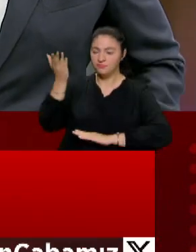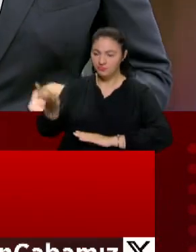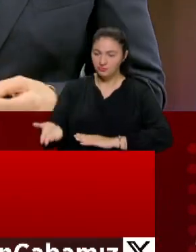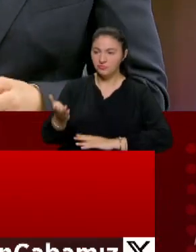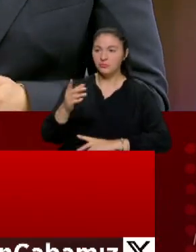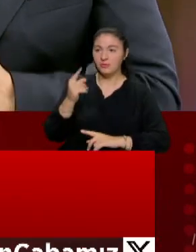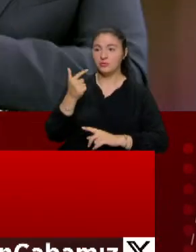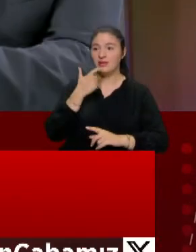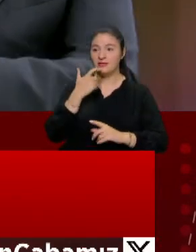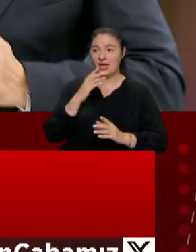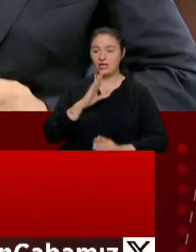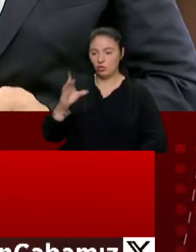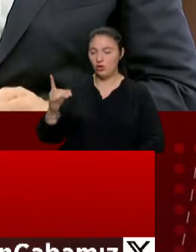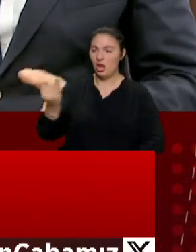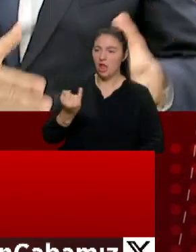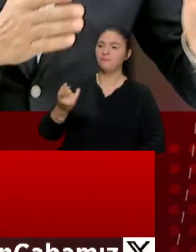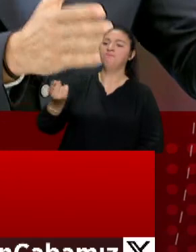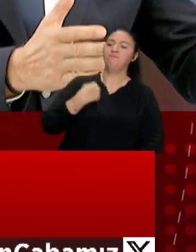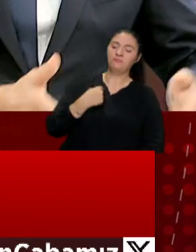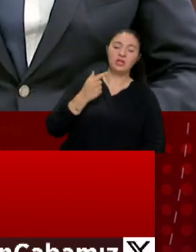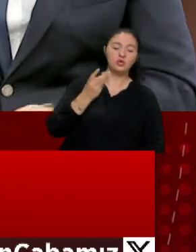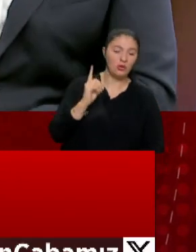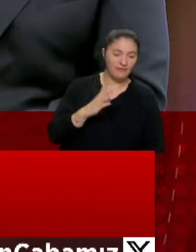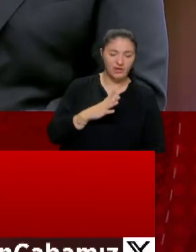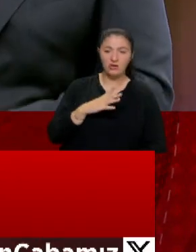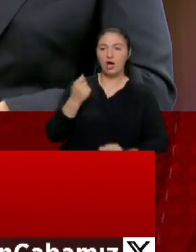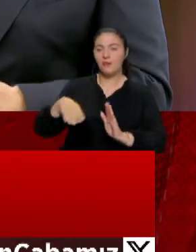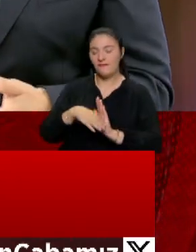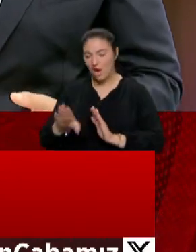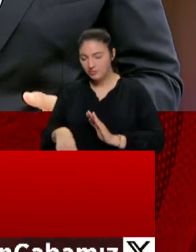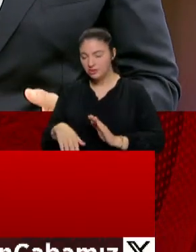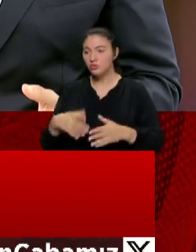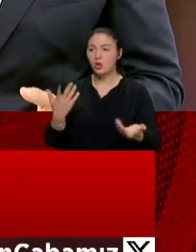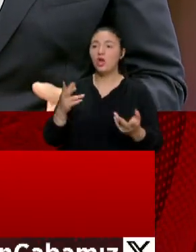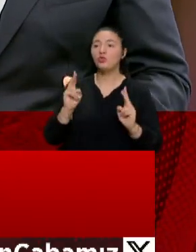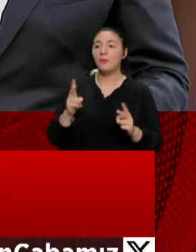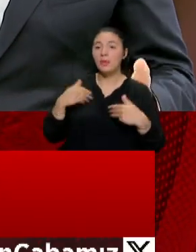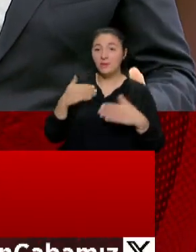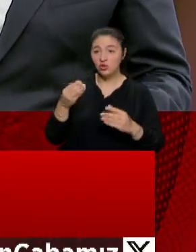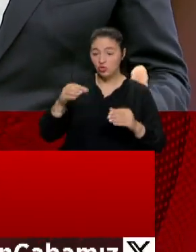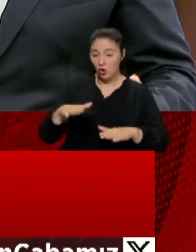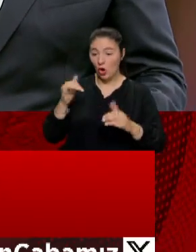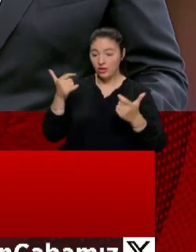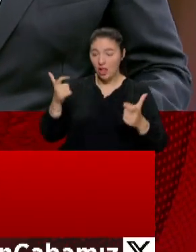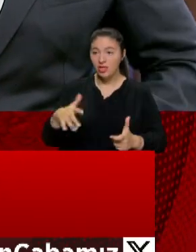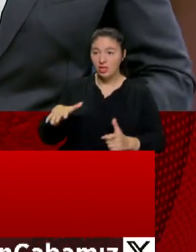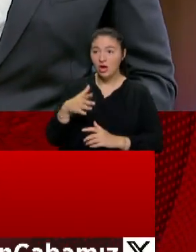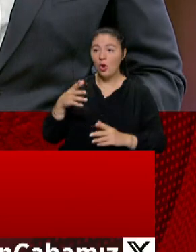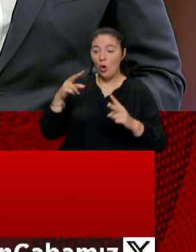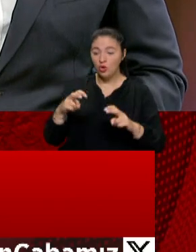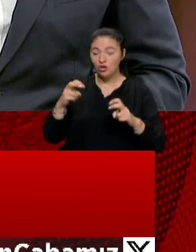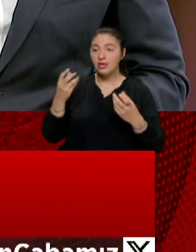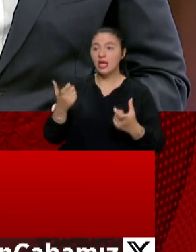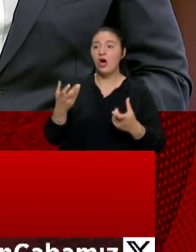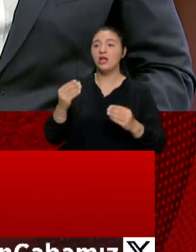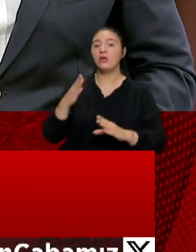bir buçuk senede götürdük derken gidiyoruz eleştiriyorlar kaç tane öğretmen var otoparkı var mı Yani normalde bırakın çocukların oyun alanı oturacak